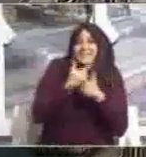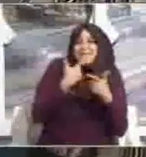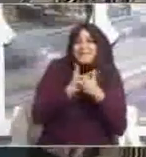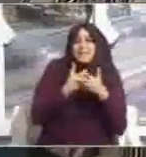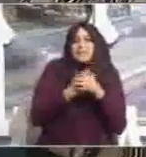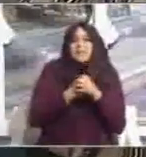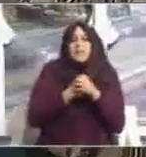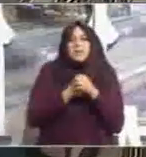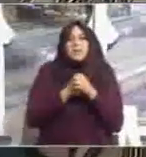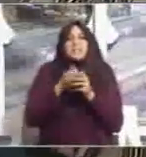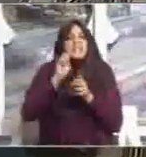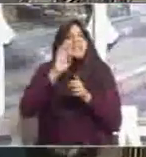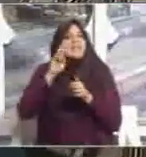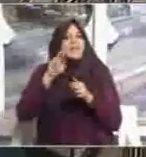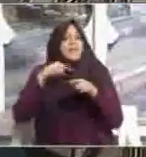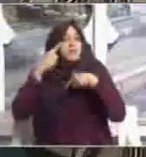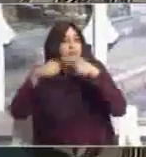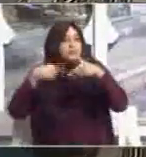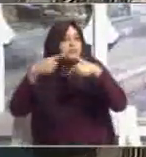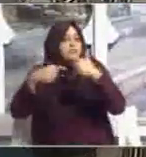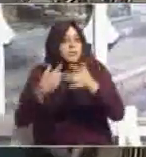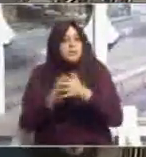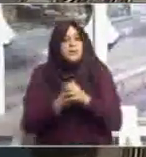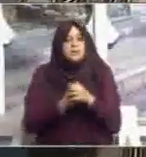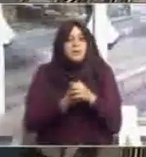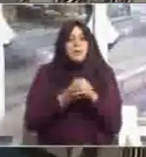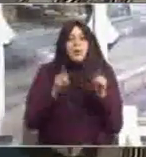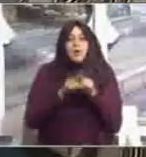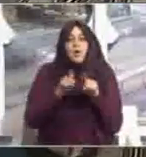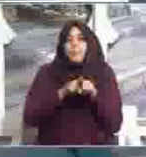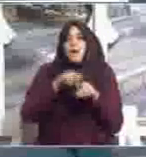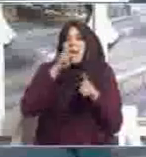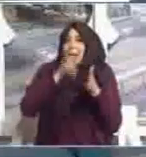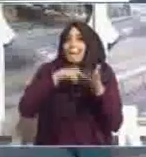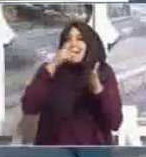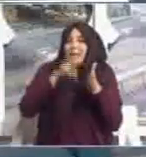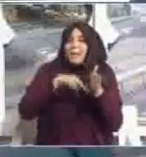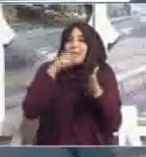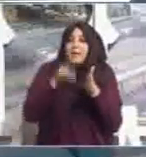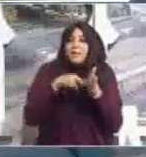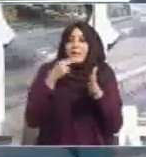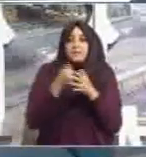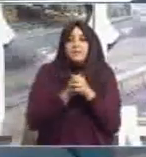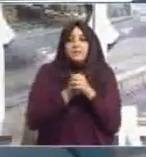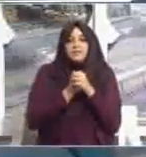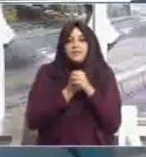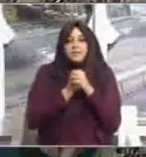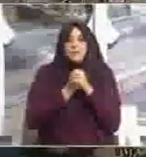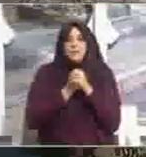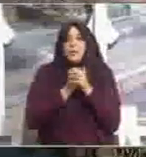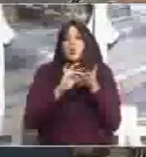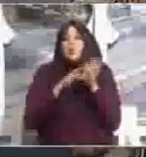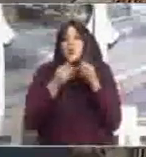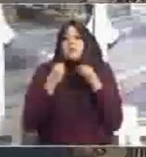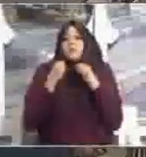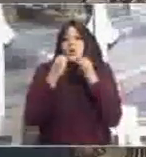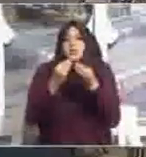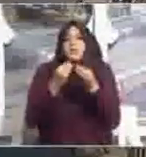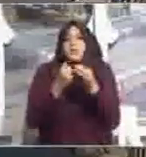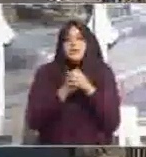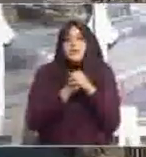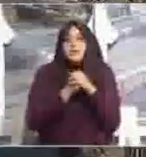ومسلسلات وغير ذلك. يبدأك بمعنى يكررها منظمات وقوانين وتدخلات، كل الامور هذه